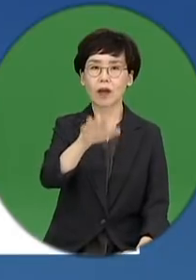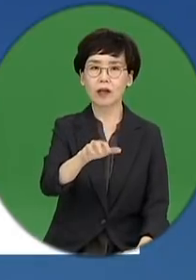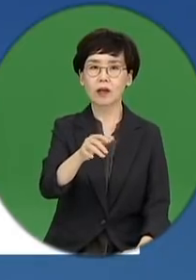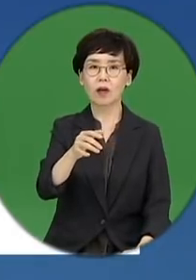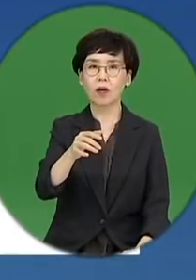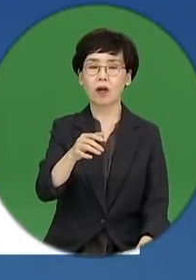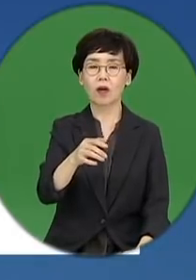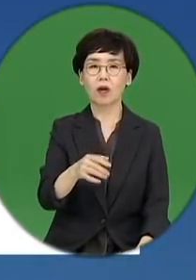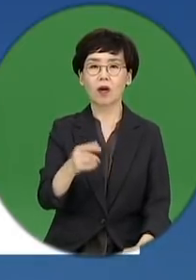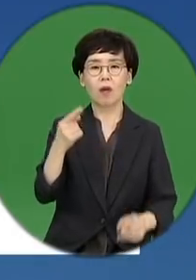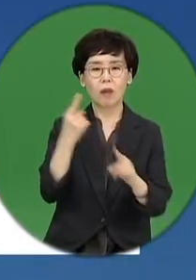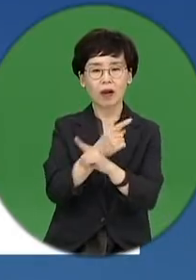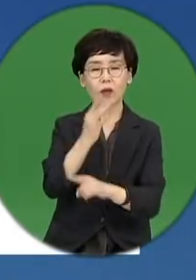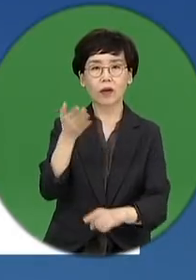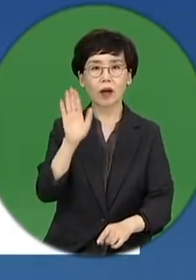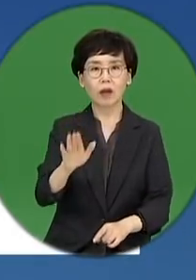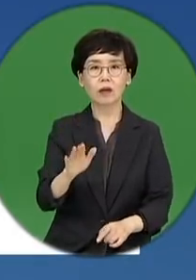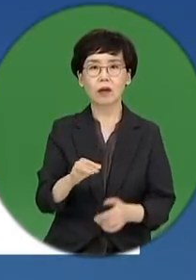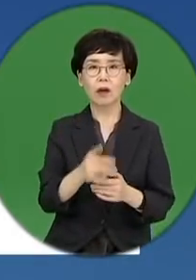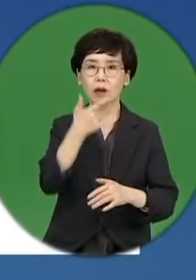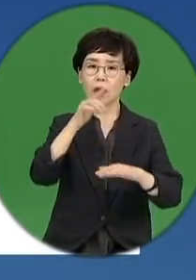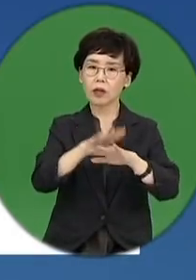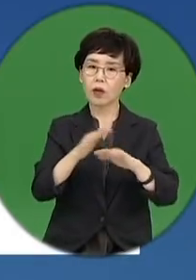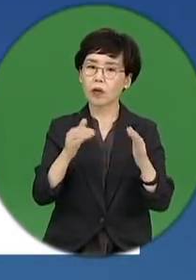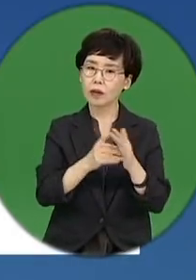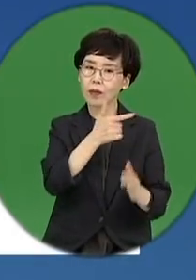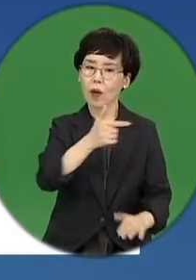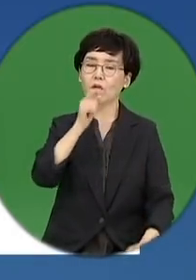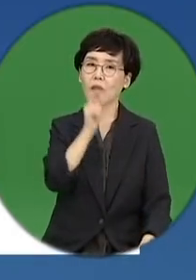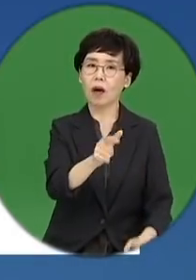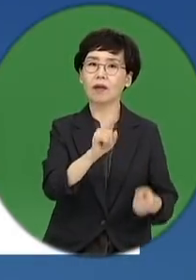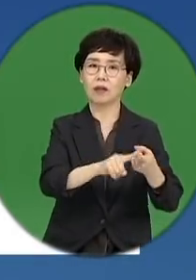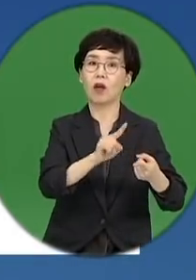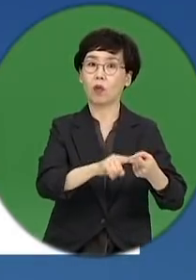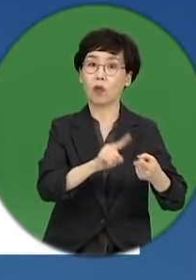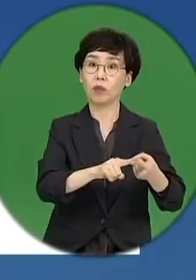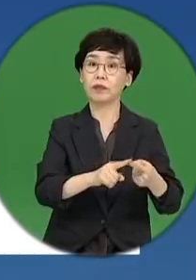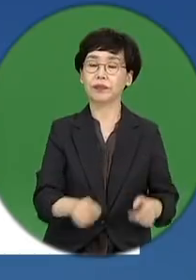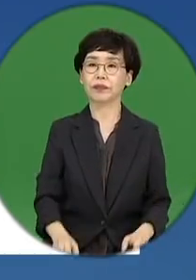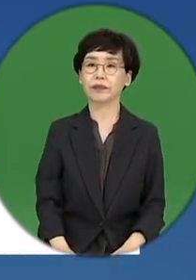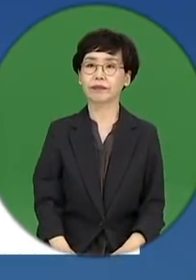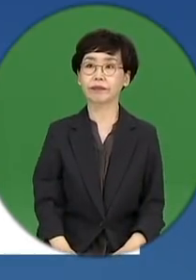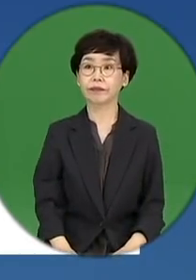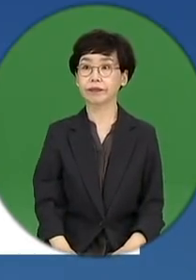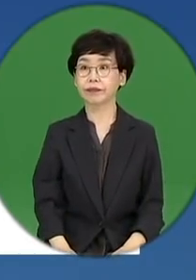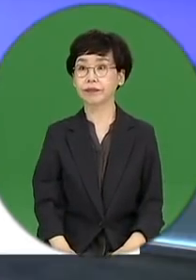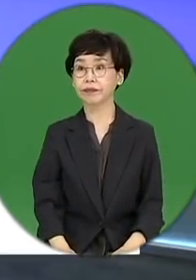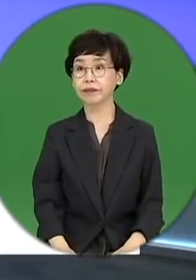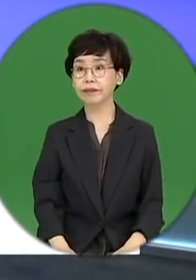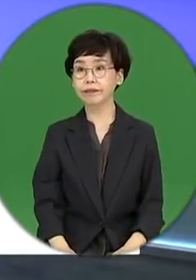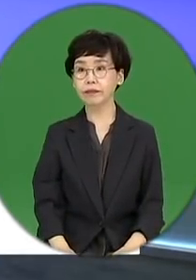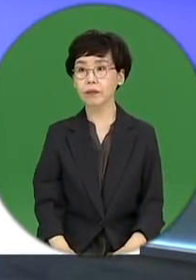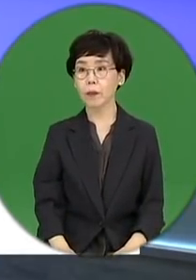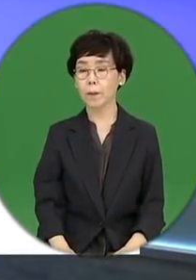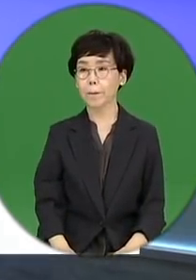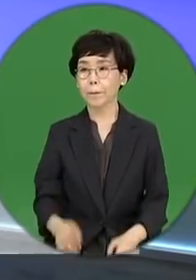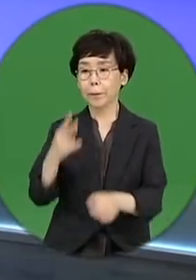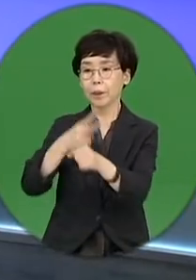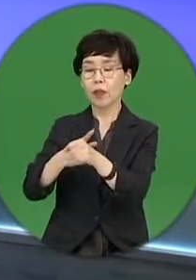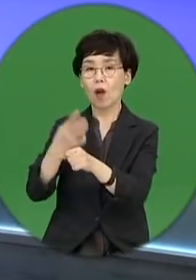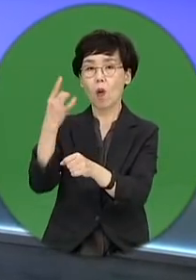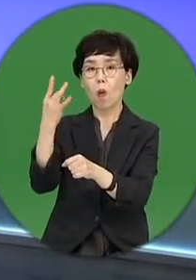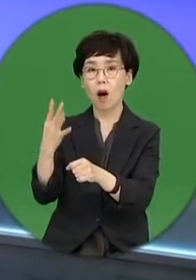매우 강한 정도로 적어도 대전까지는 올라올 것으로 지금 기상청은 예측하고 있습니다. 서동경 기자 얘기 듣다 보니까 말이죠, 교수님. 네. 원래